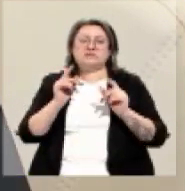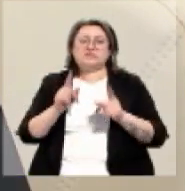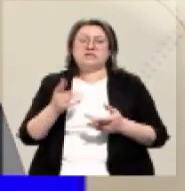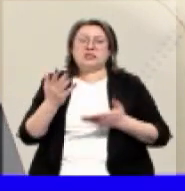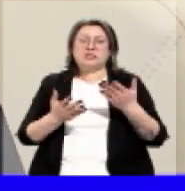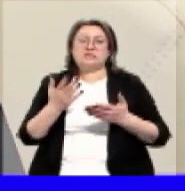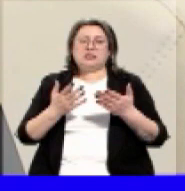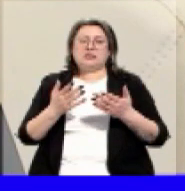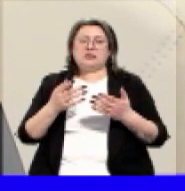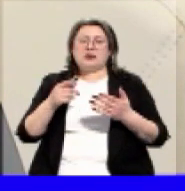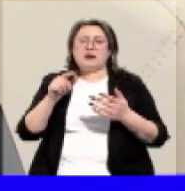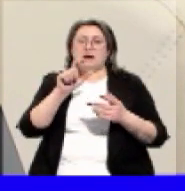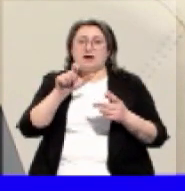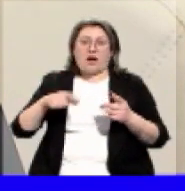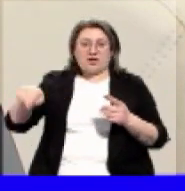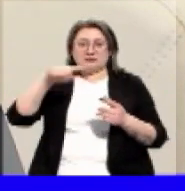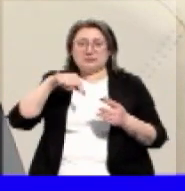если они